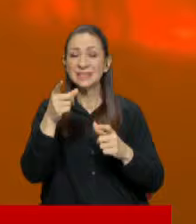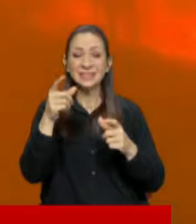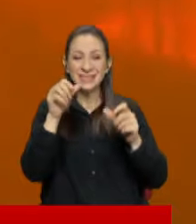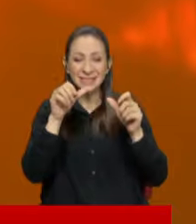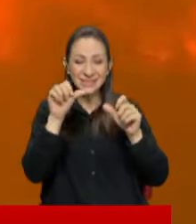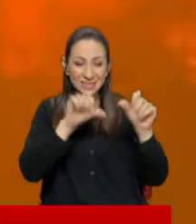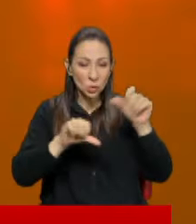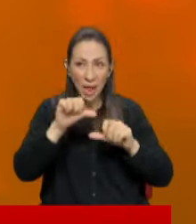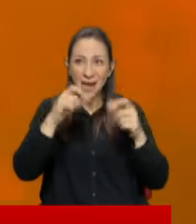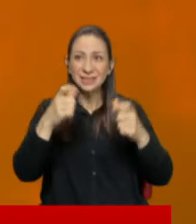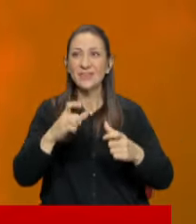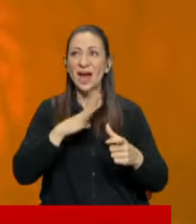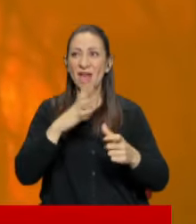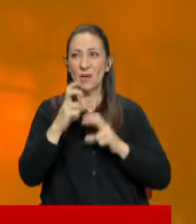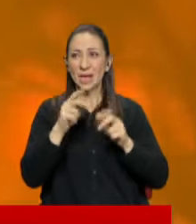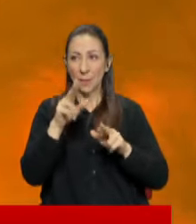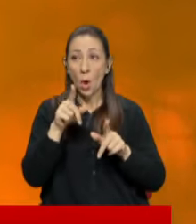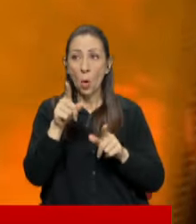tesis kapatıldı.